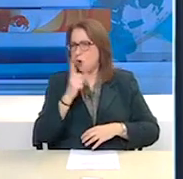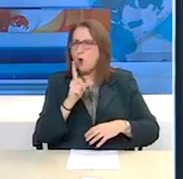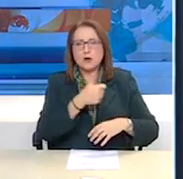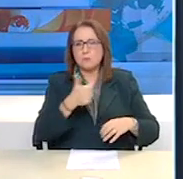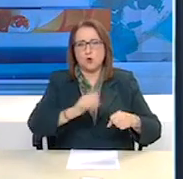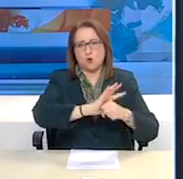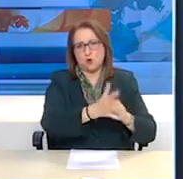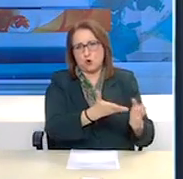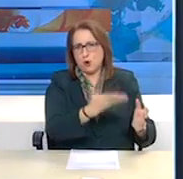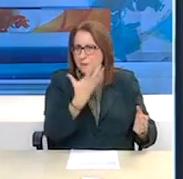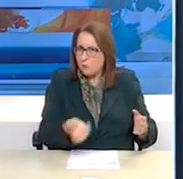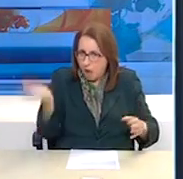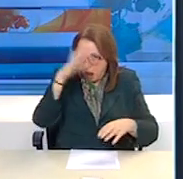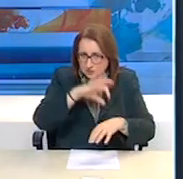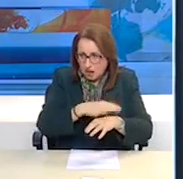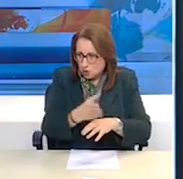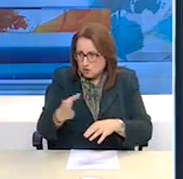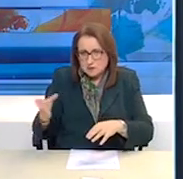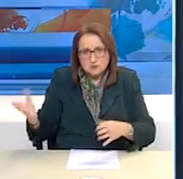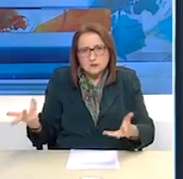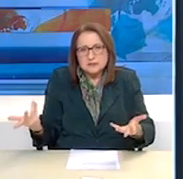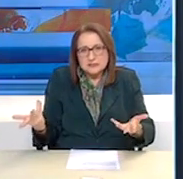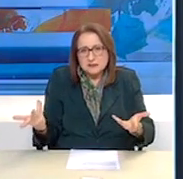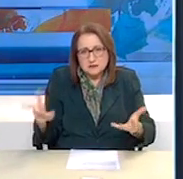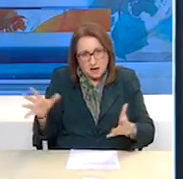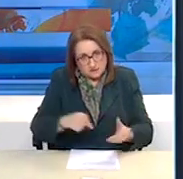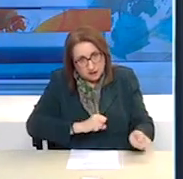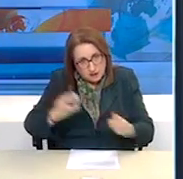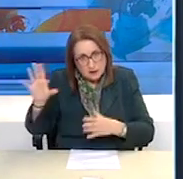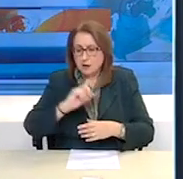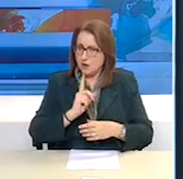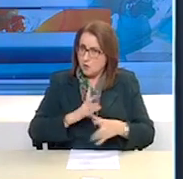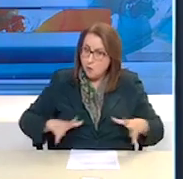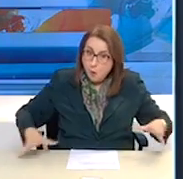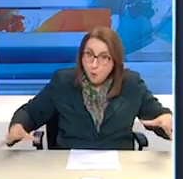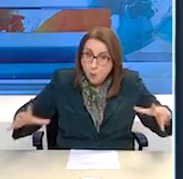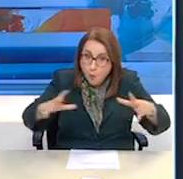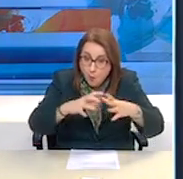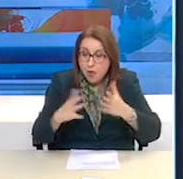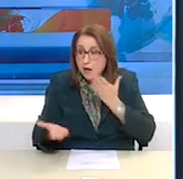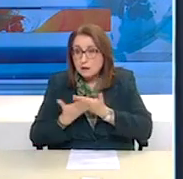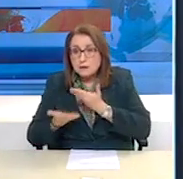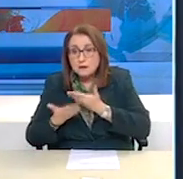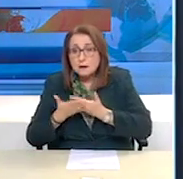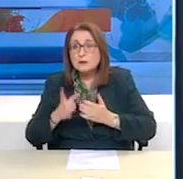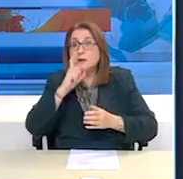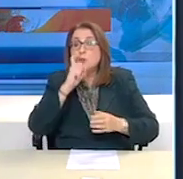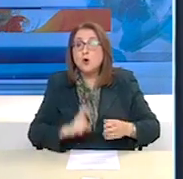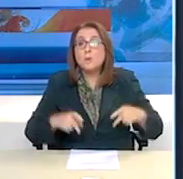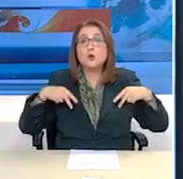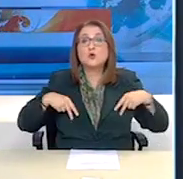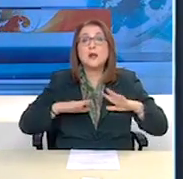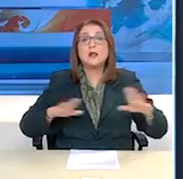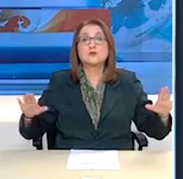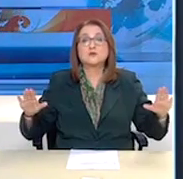ανάγκη από υπηρεσίες υγείας. Και τις υπηρεσίες αυτές υγείας τις προσφέρει το κράτος τόσο σε πρωτοβάθμιο επίπεδο, όσο σε δευτεροβάθμιο ή